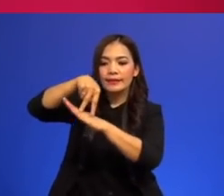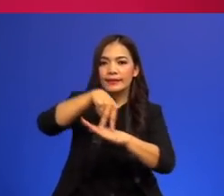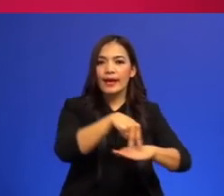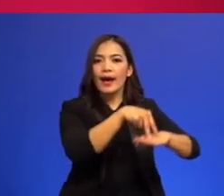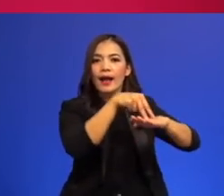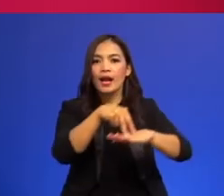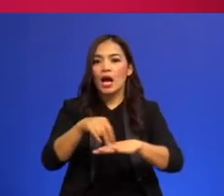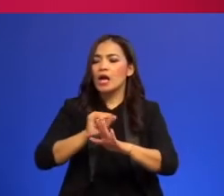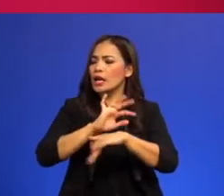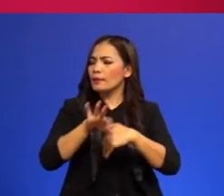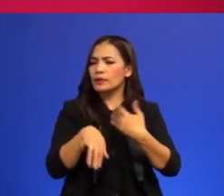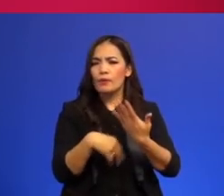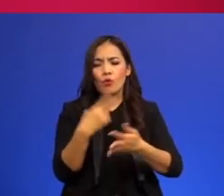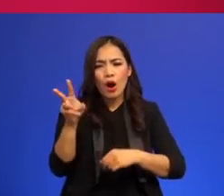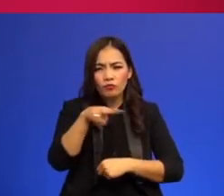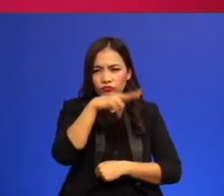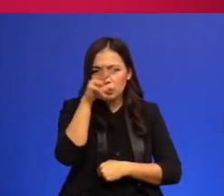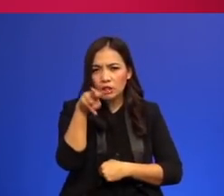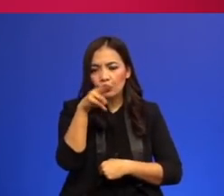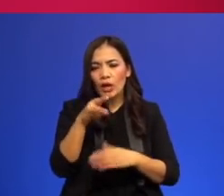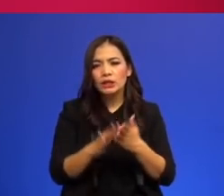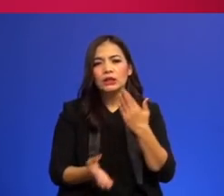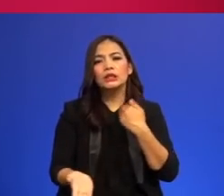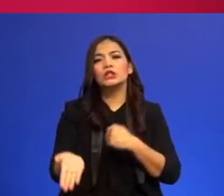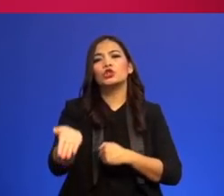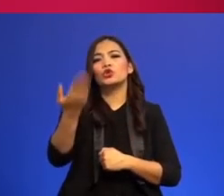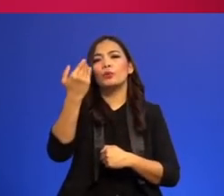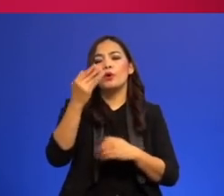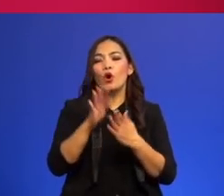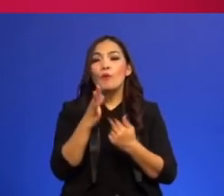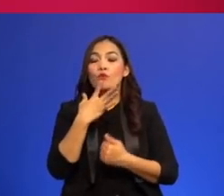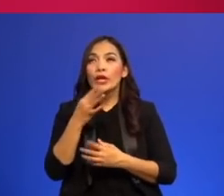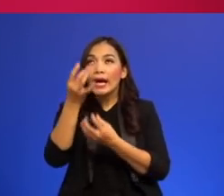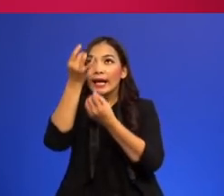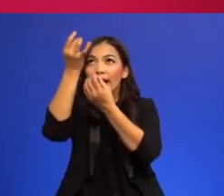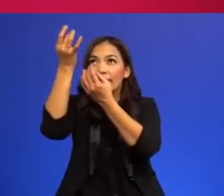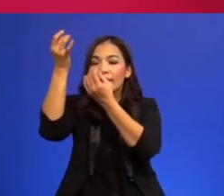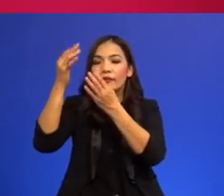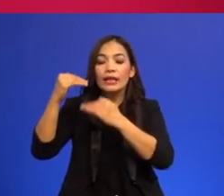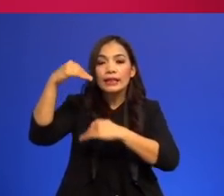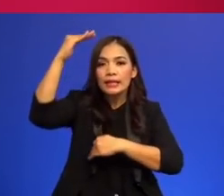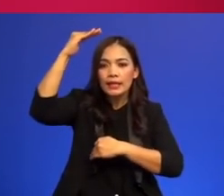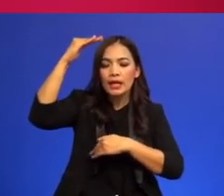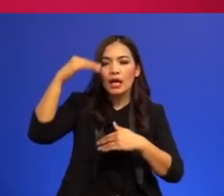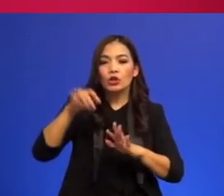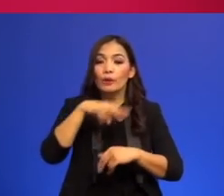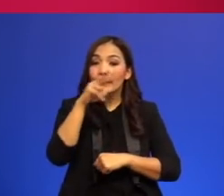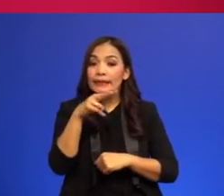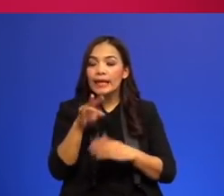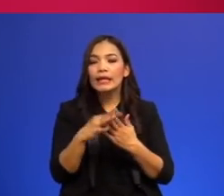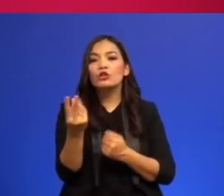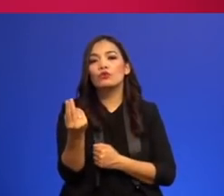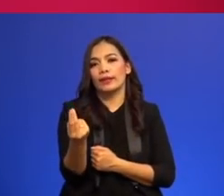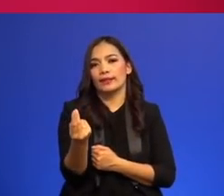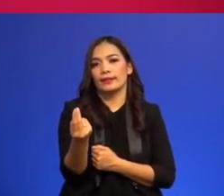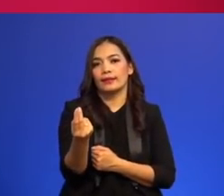dalam berbagai keadaan, memiliki kreasi yang tinggi, inovatif untuk cari nafkah.